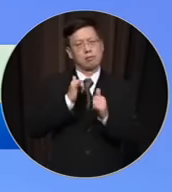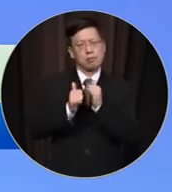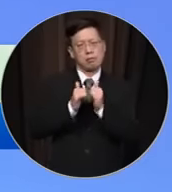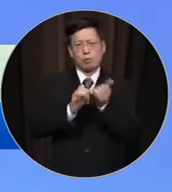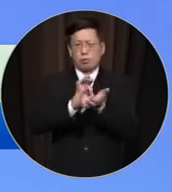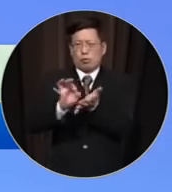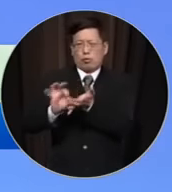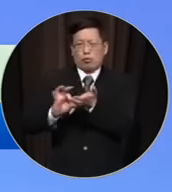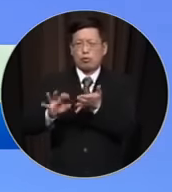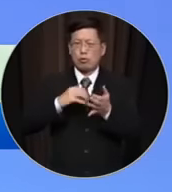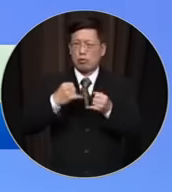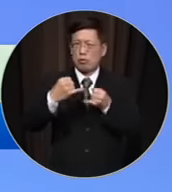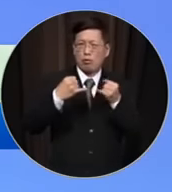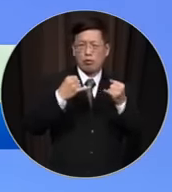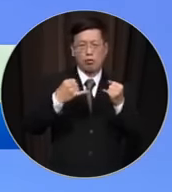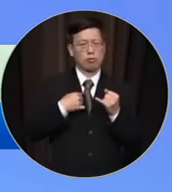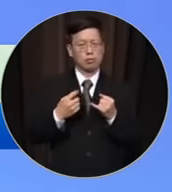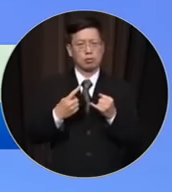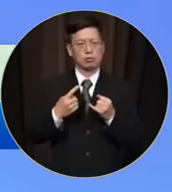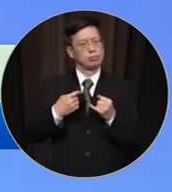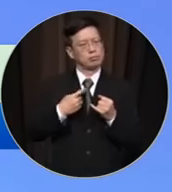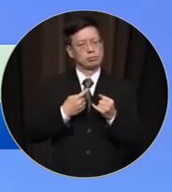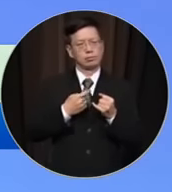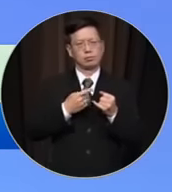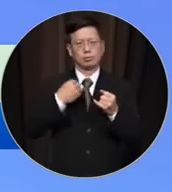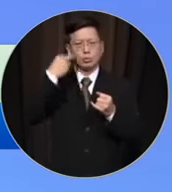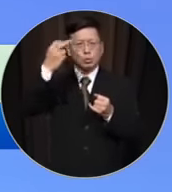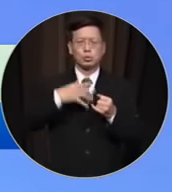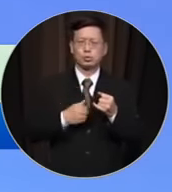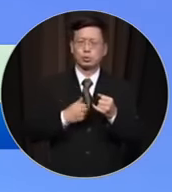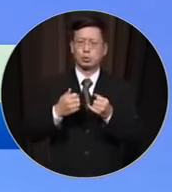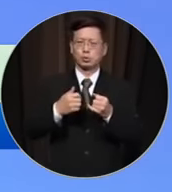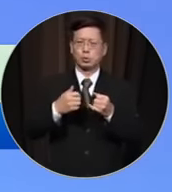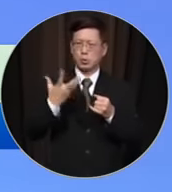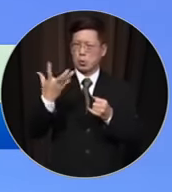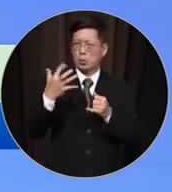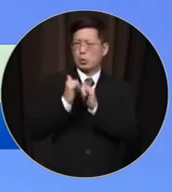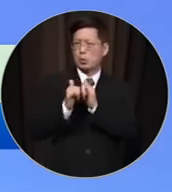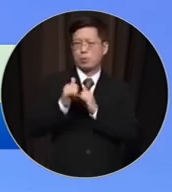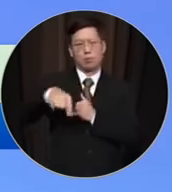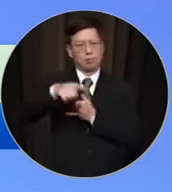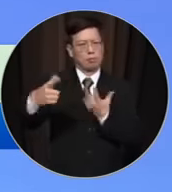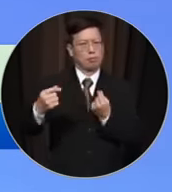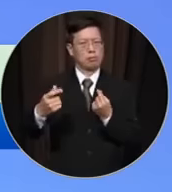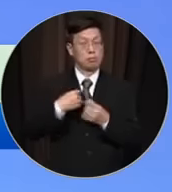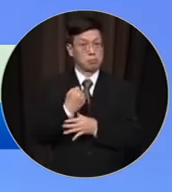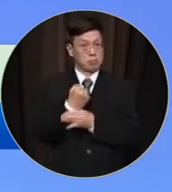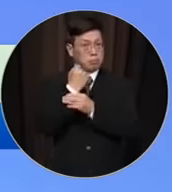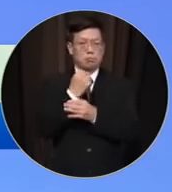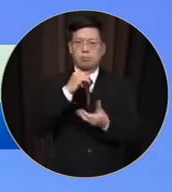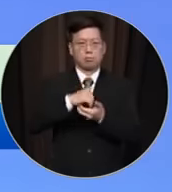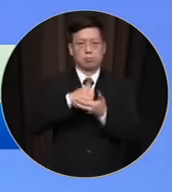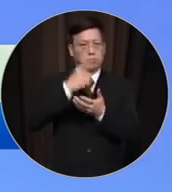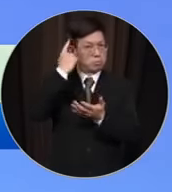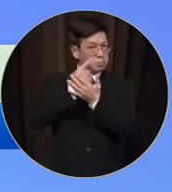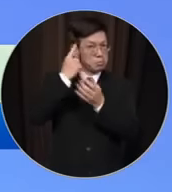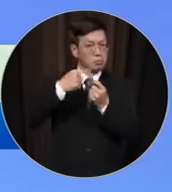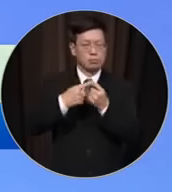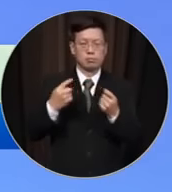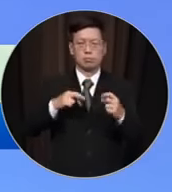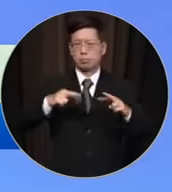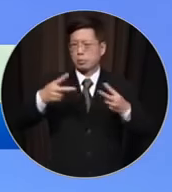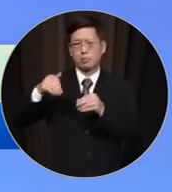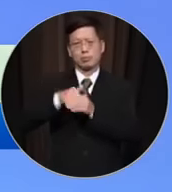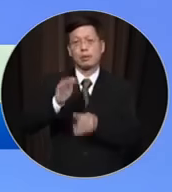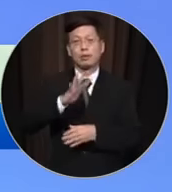此之间的撕裂或者人力物力，我都觉得可能大多数的民众不一定会支持每年都来改选，